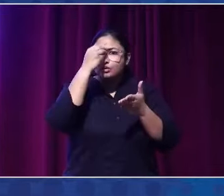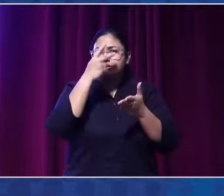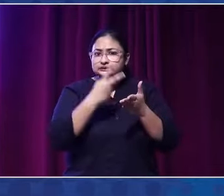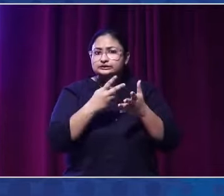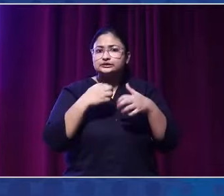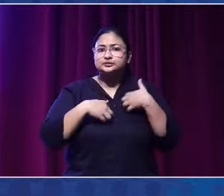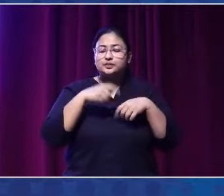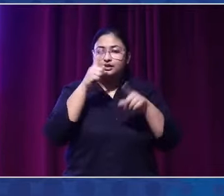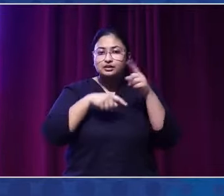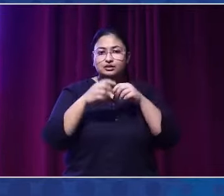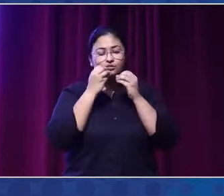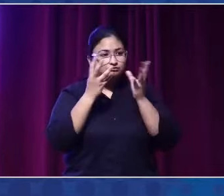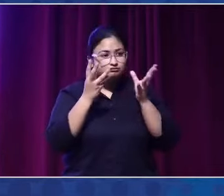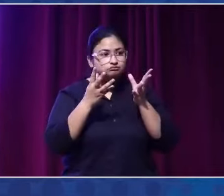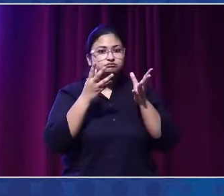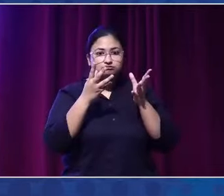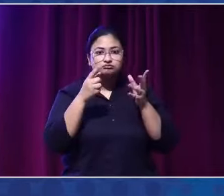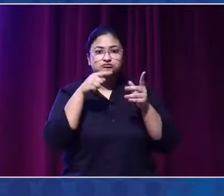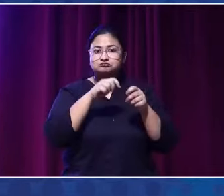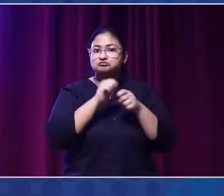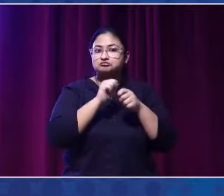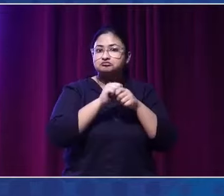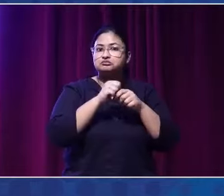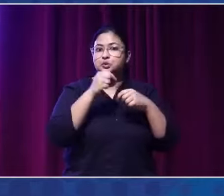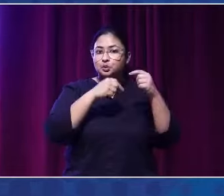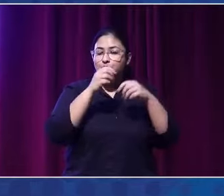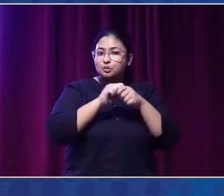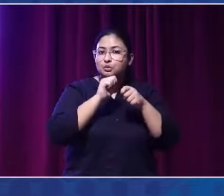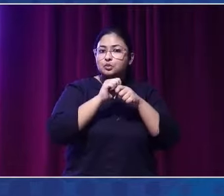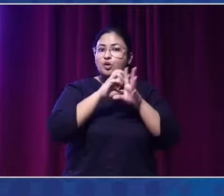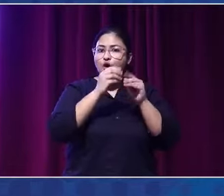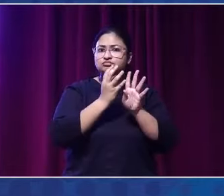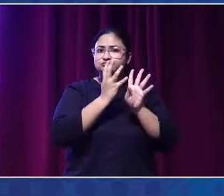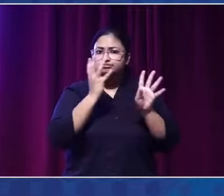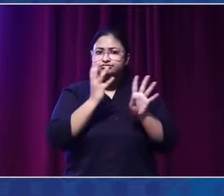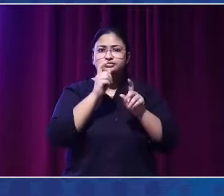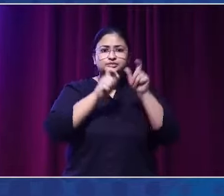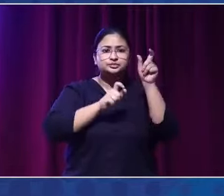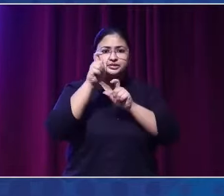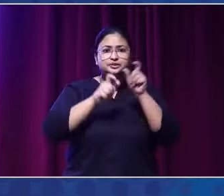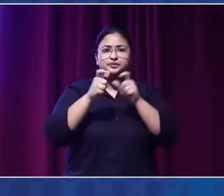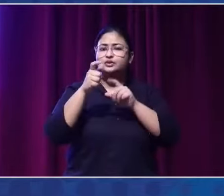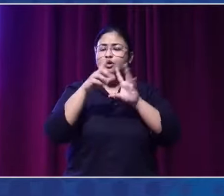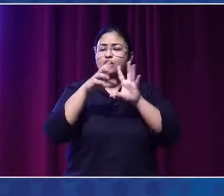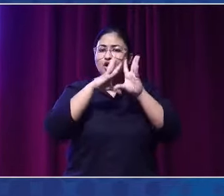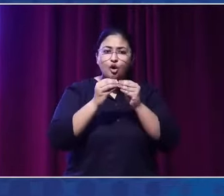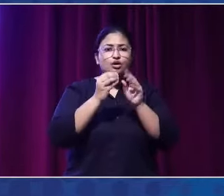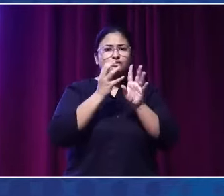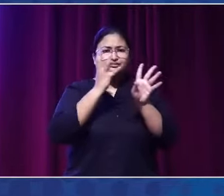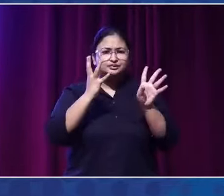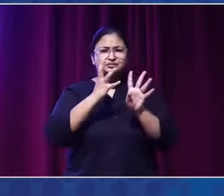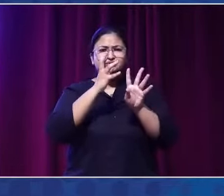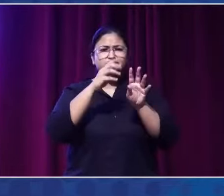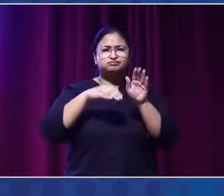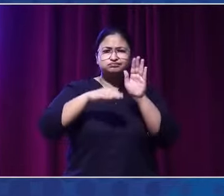देवर अमेज्ड। कभी देखा नहीं है इस तरीके से इतनी क्राउड, इतनी एक साथ एक लाइन में हर वर्ग, हर तरीके के लोग खड़े हुए हैं कंधे से कंधा मिला